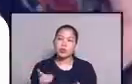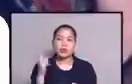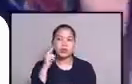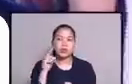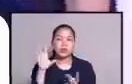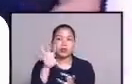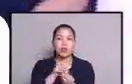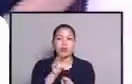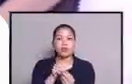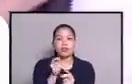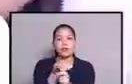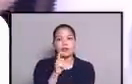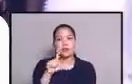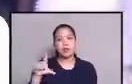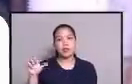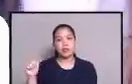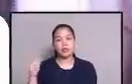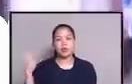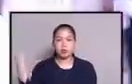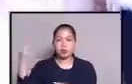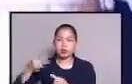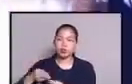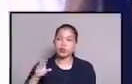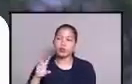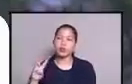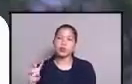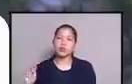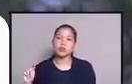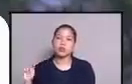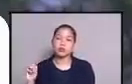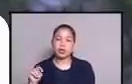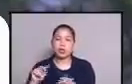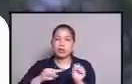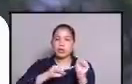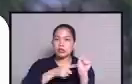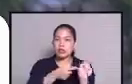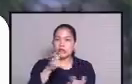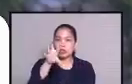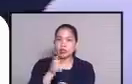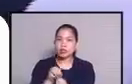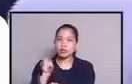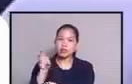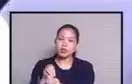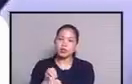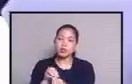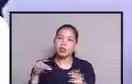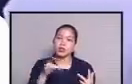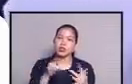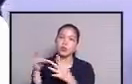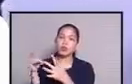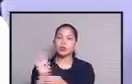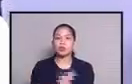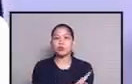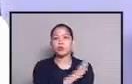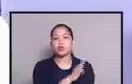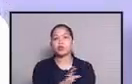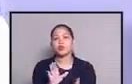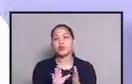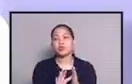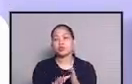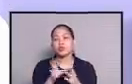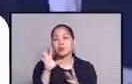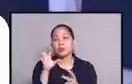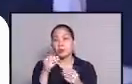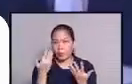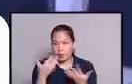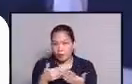canvass mula sa LA, papunta sa Washington, dun pa lamang sinimulan yung canvassing ng Special Board of Canvassers doon sa Washington